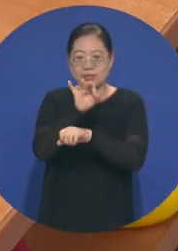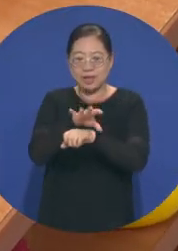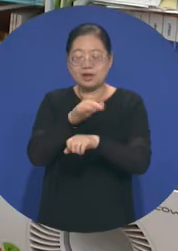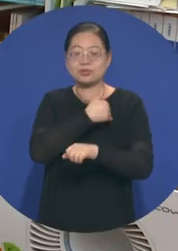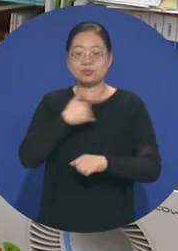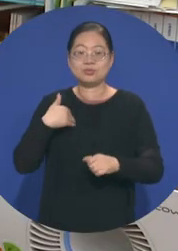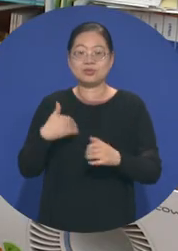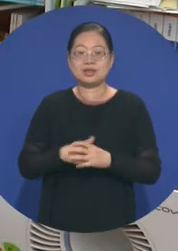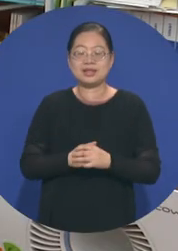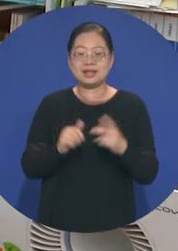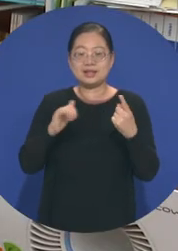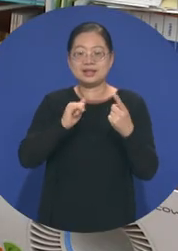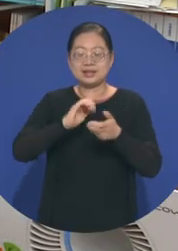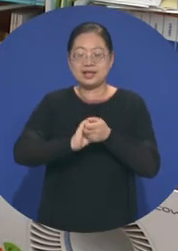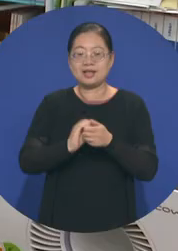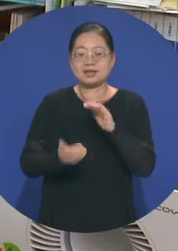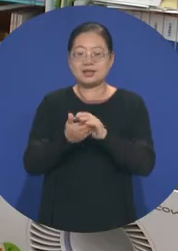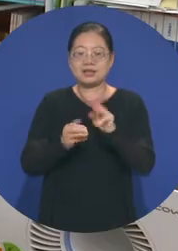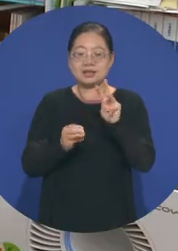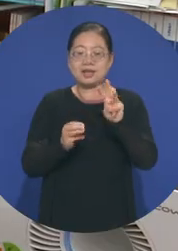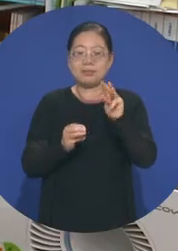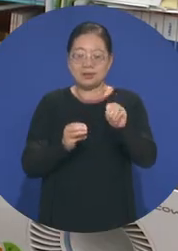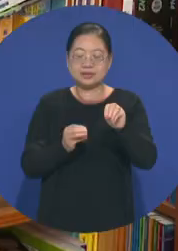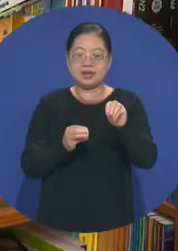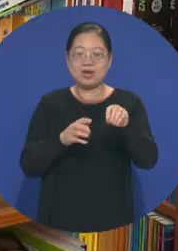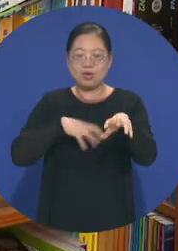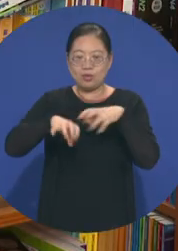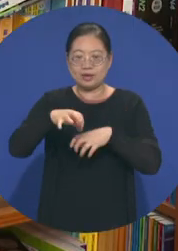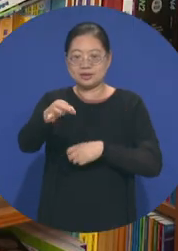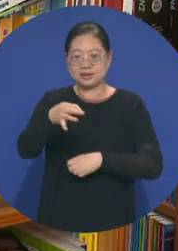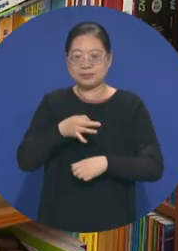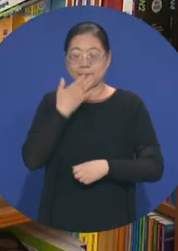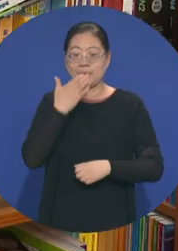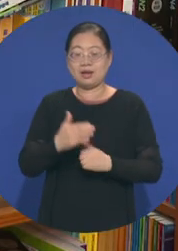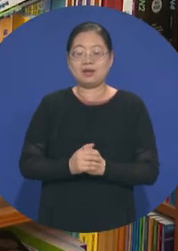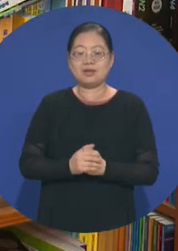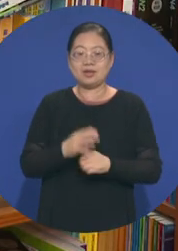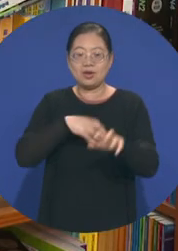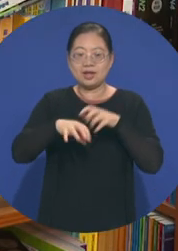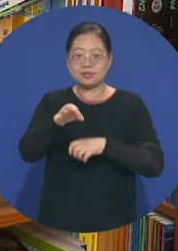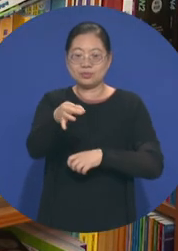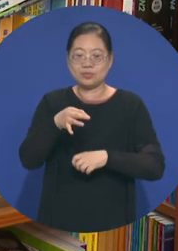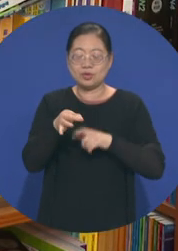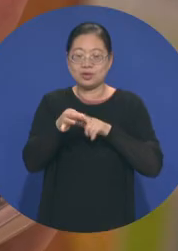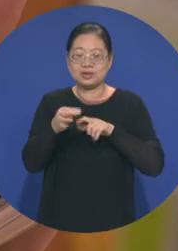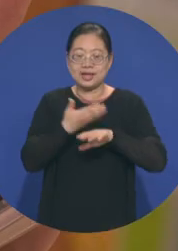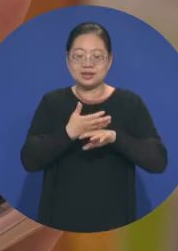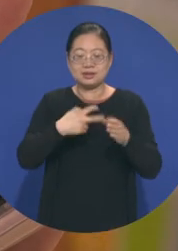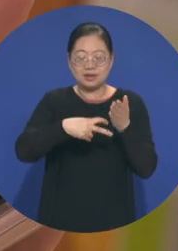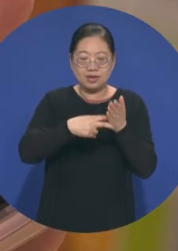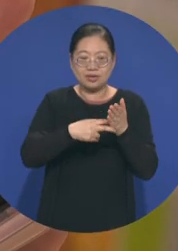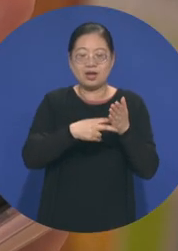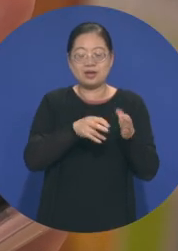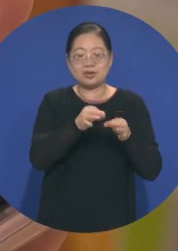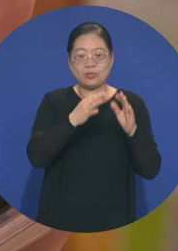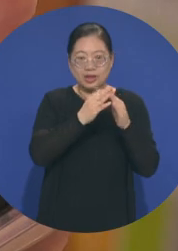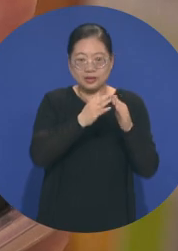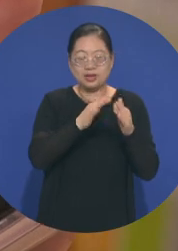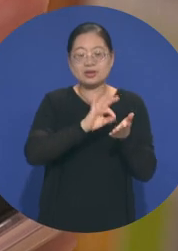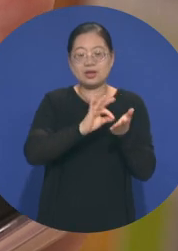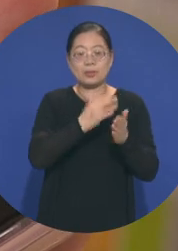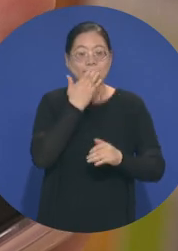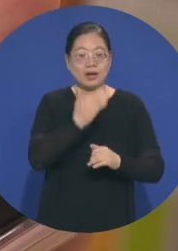지역 화폐로 구매하면 되고 1인당 최대 3만 원까지 환급이 가능합니다 된 금액은 다른 지역 화폐